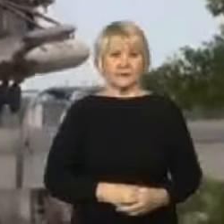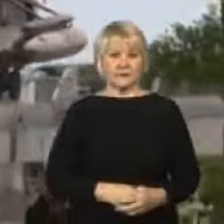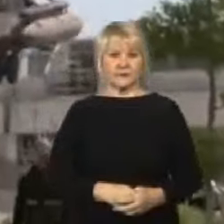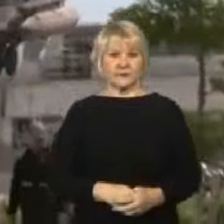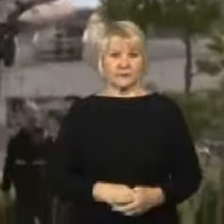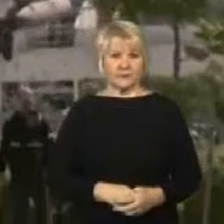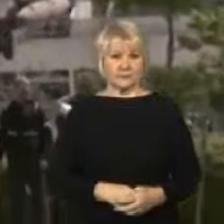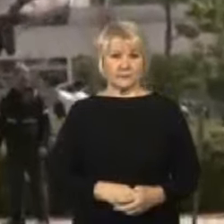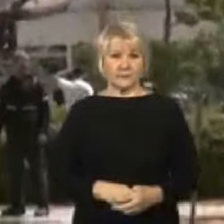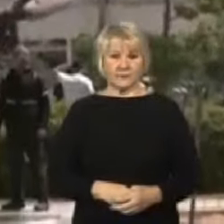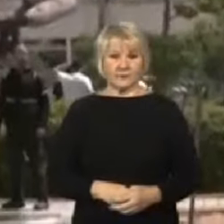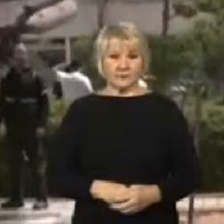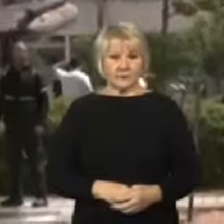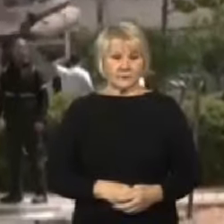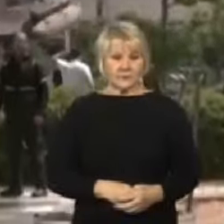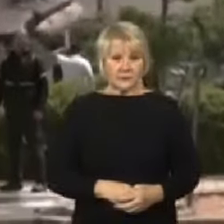Avivu.